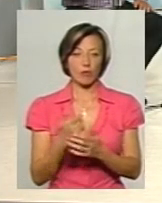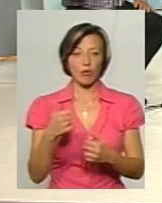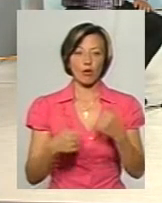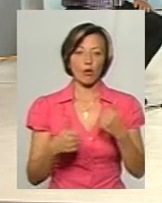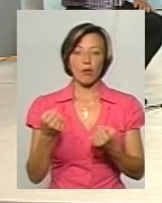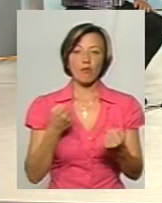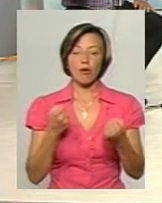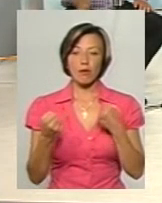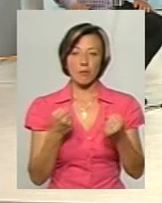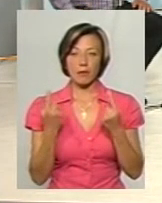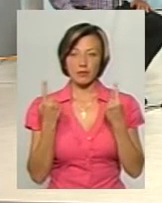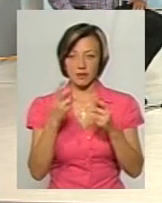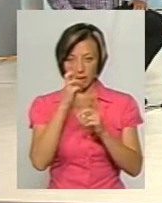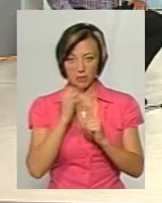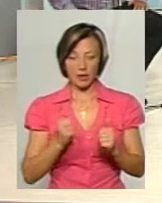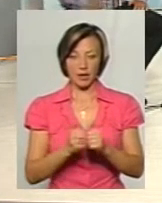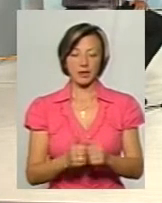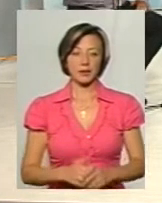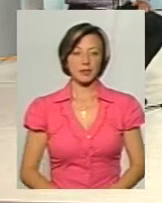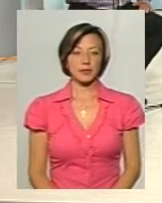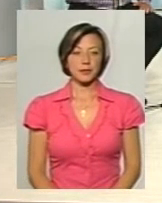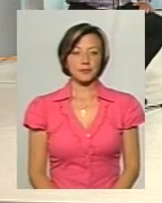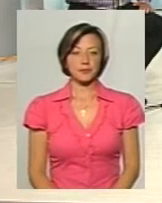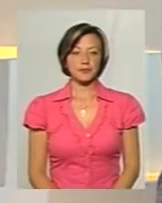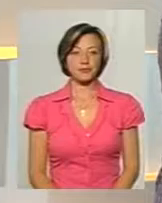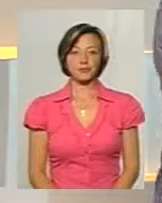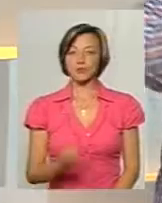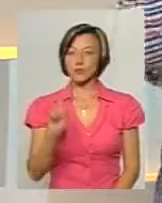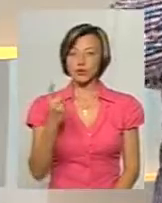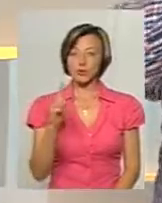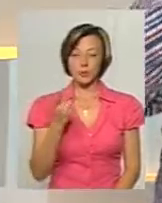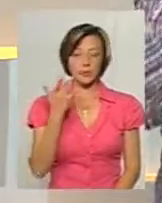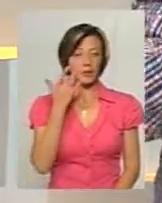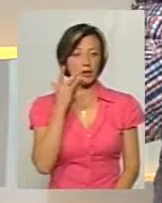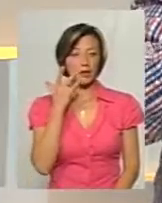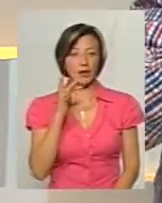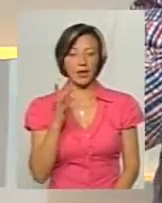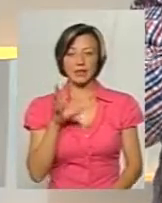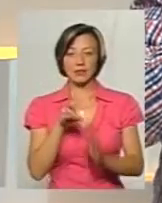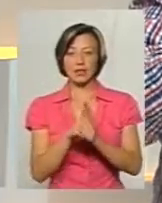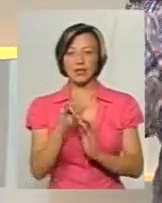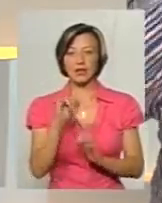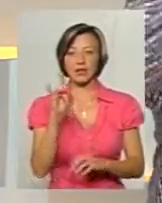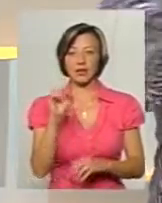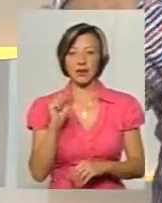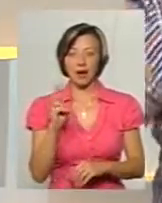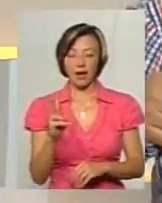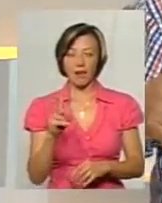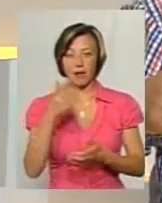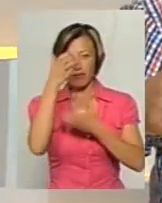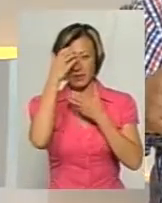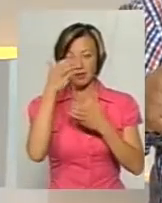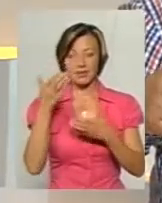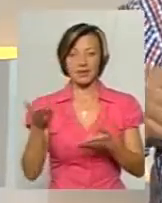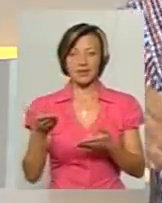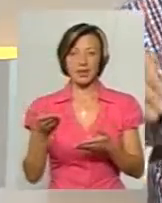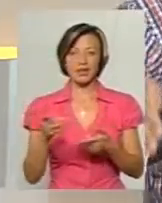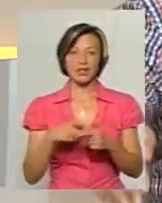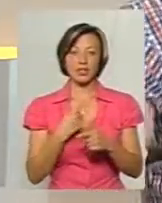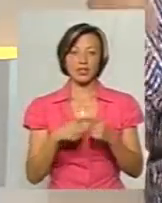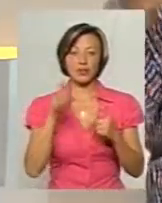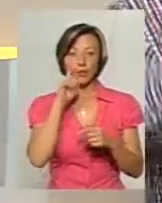великими країнами. Власне, чомусь вони, до речі, не інвестують в Ірак, який захопили, чи в Афганістан, який захопили, чи